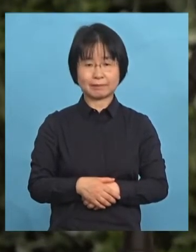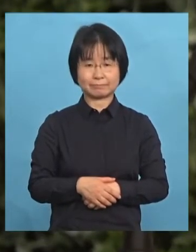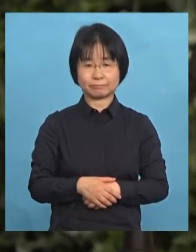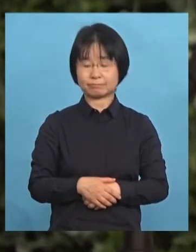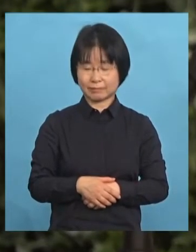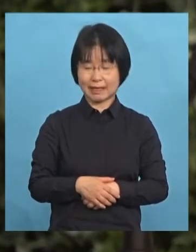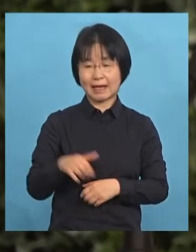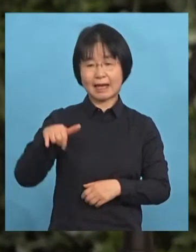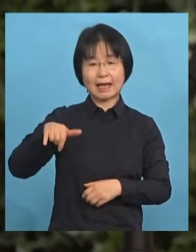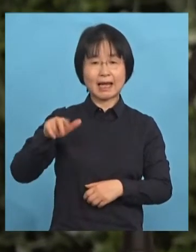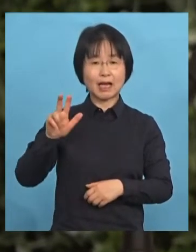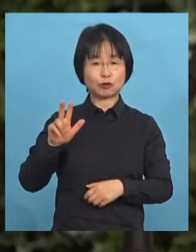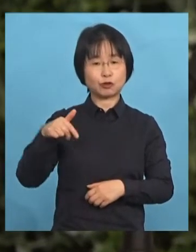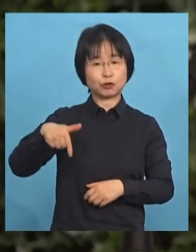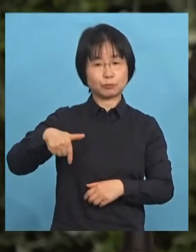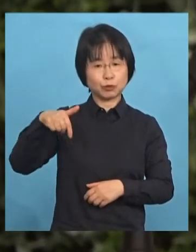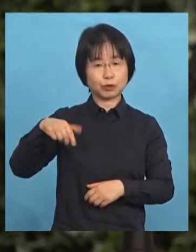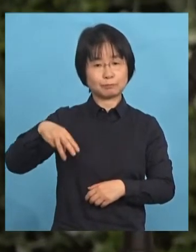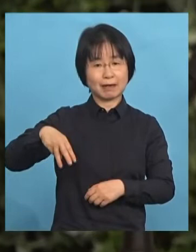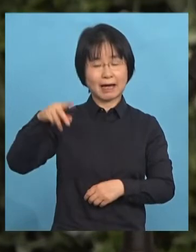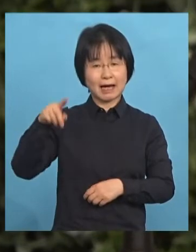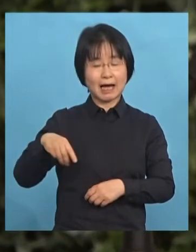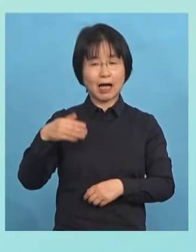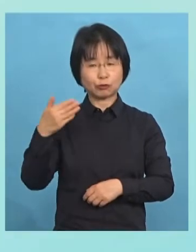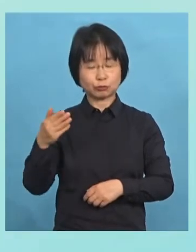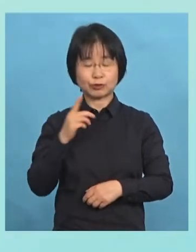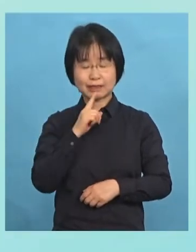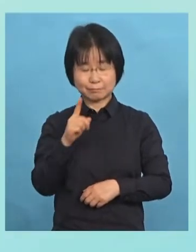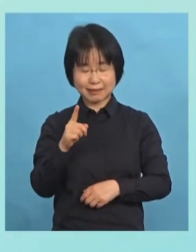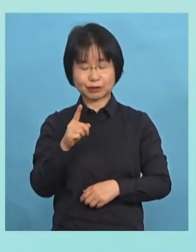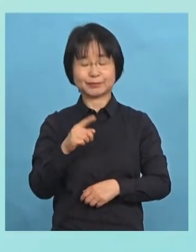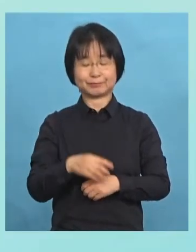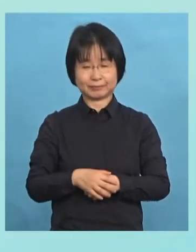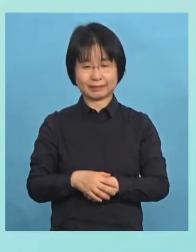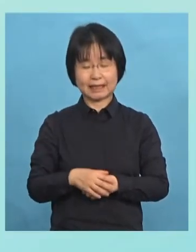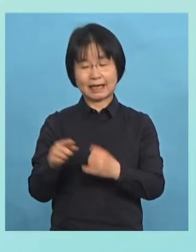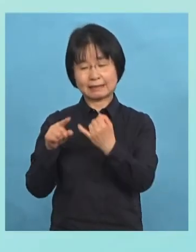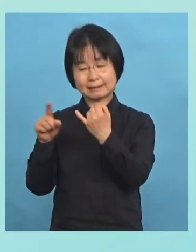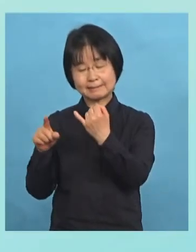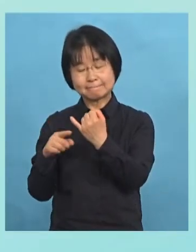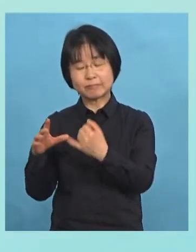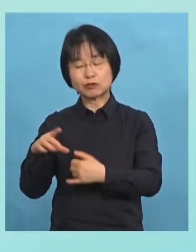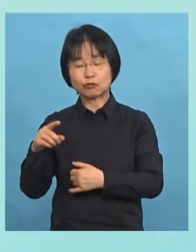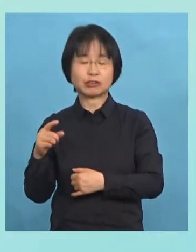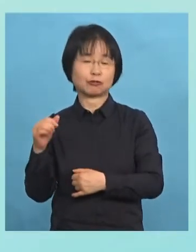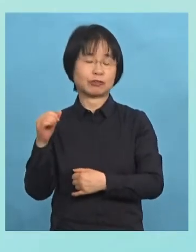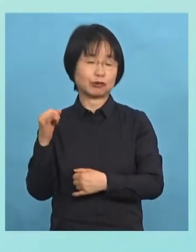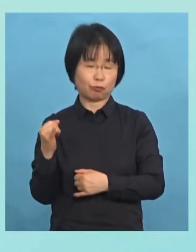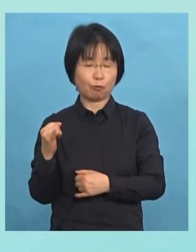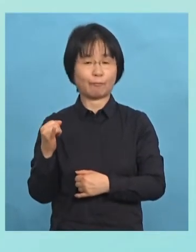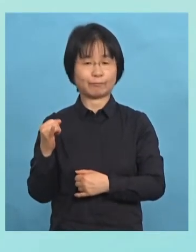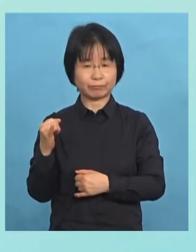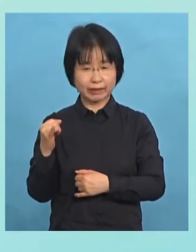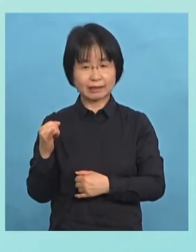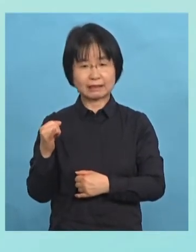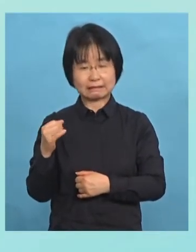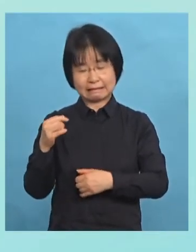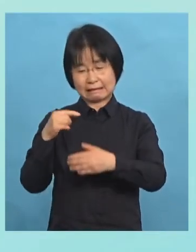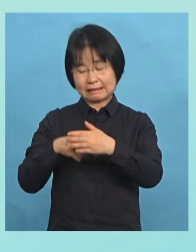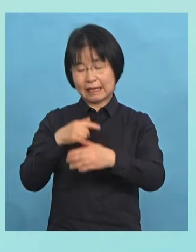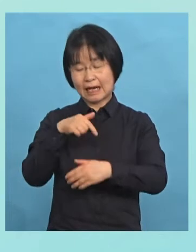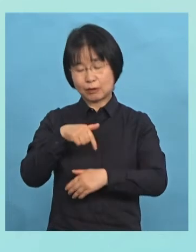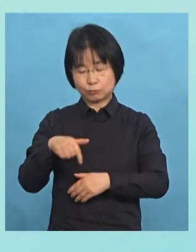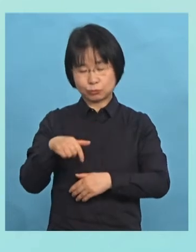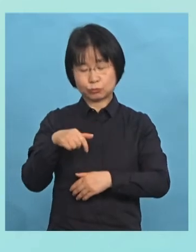はヘルプマークといって、妊娠初期の人、義足や人工関節を使用している人、内部障害